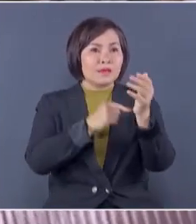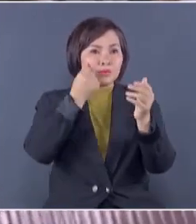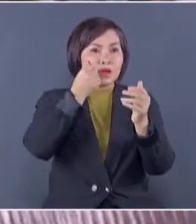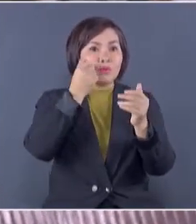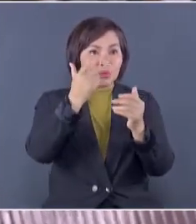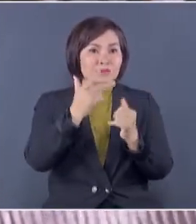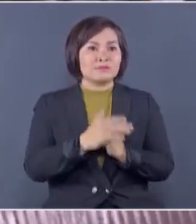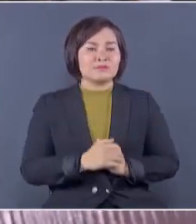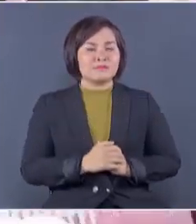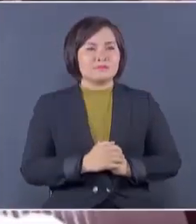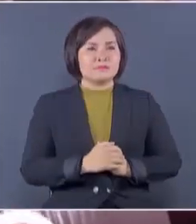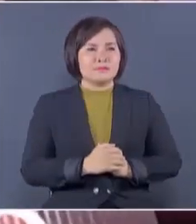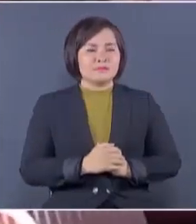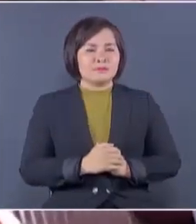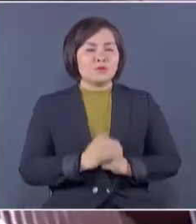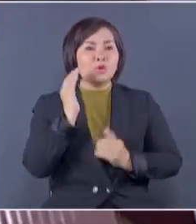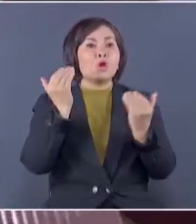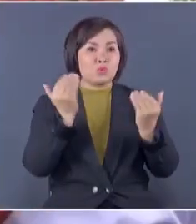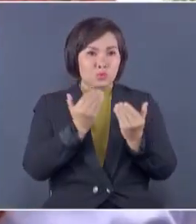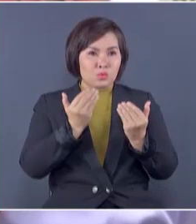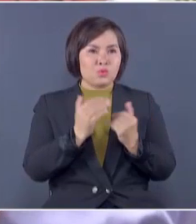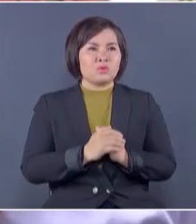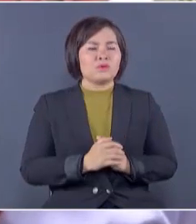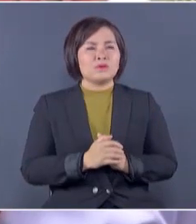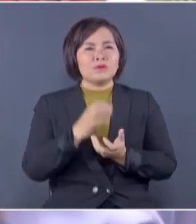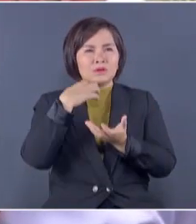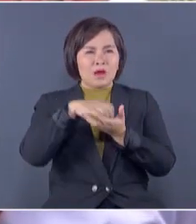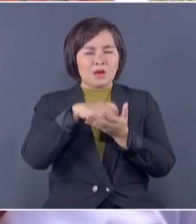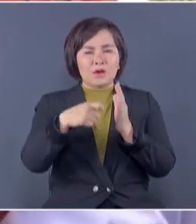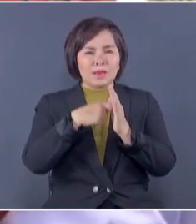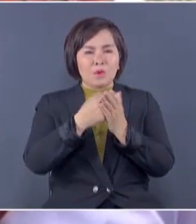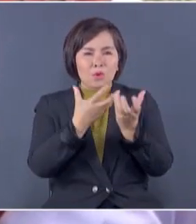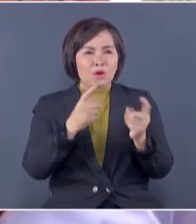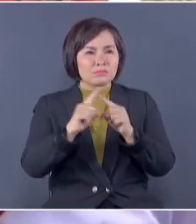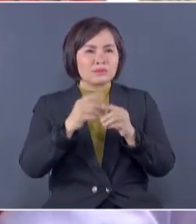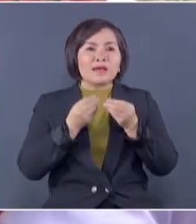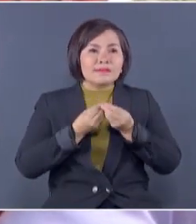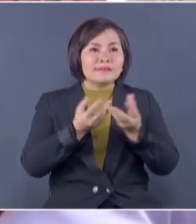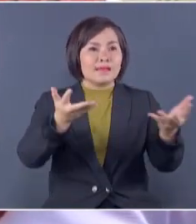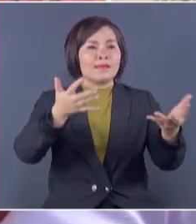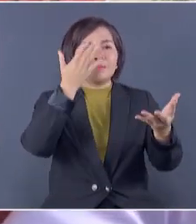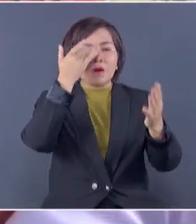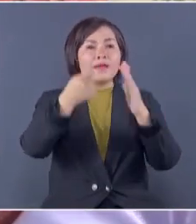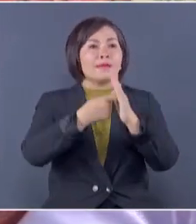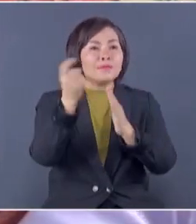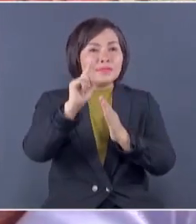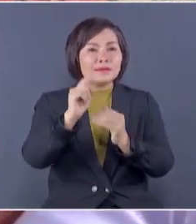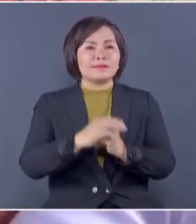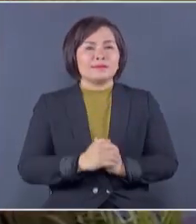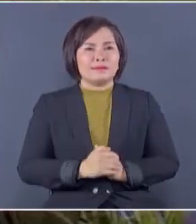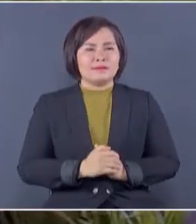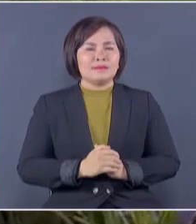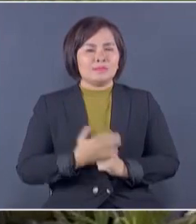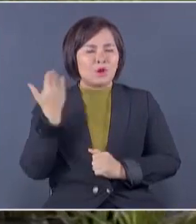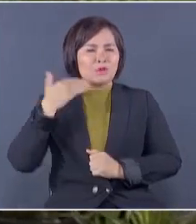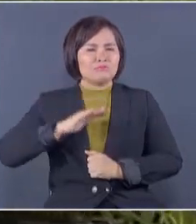วนี้นะครับด้านลูกชายคนเล็กของคุณยายวันเองก็ออกมาเปิดเผยถึงการแจกของชำร่วยในงานศพที่แจกแบบนี้เพราะว่าเขาบอกว่าตั้